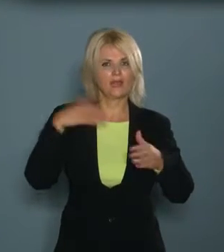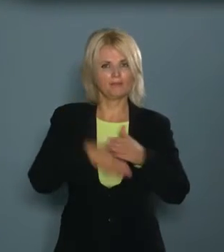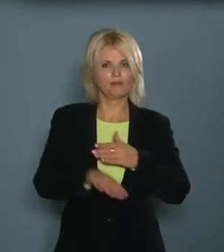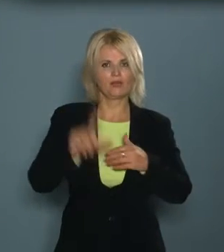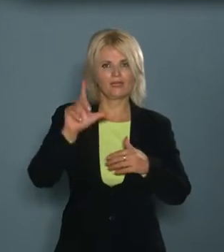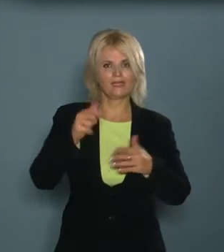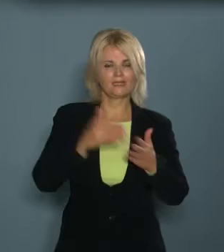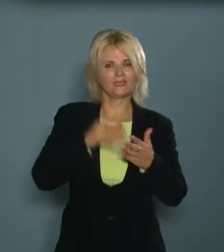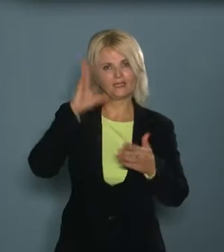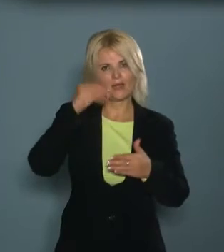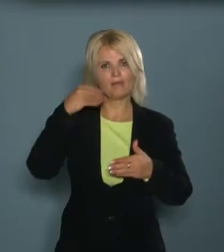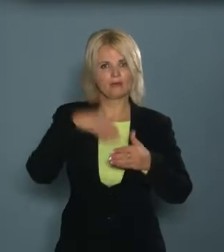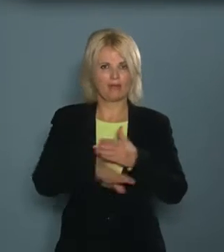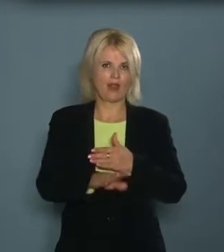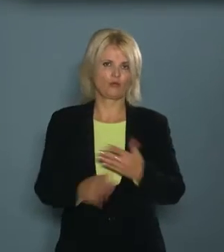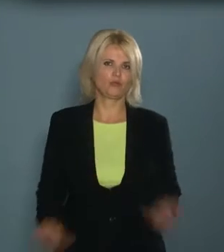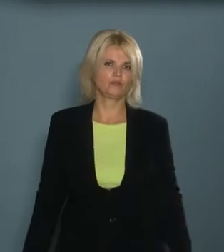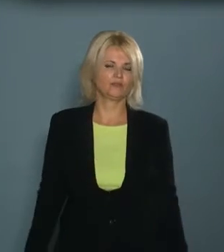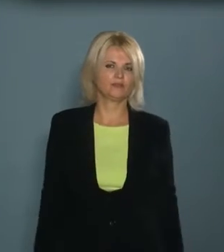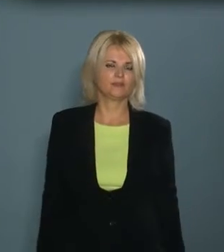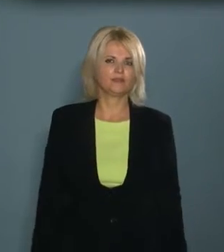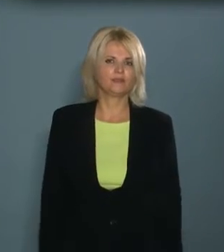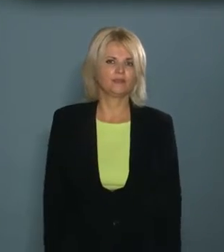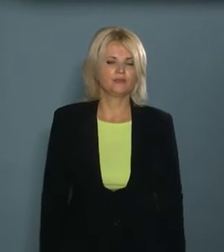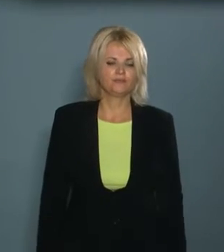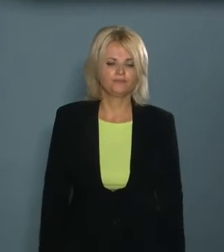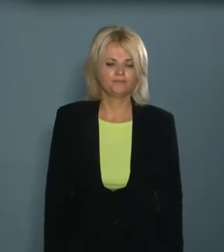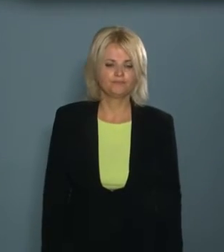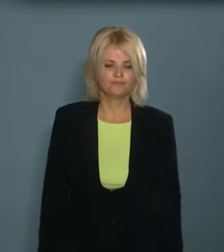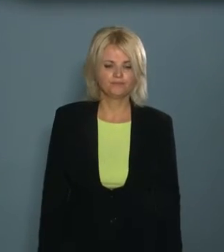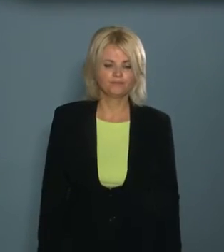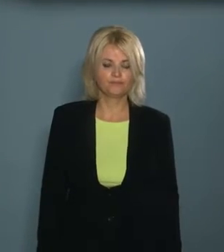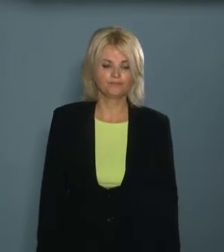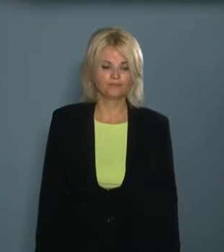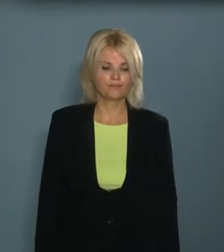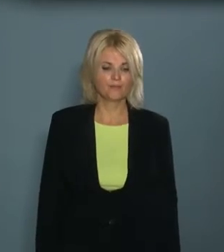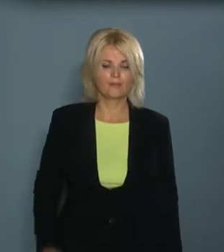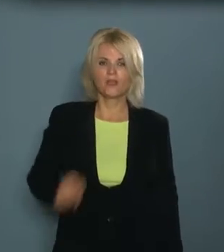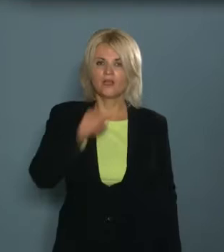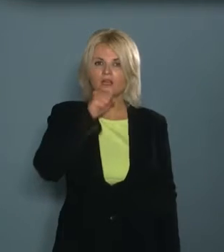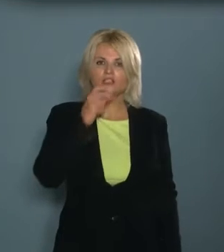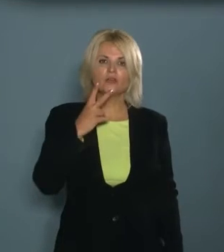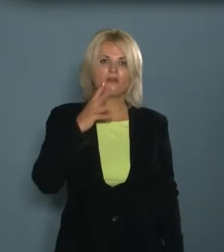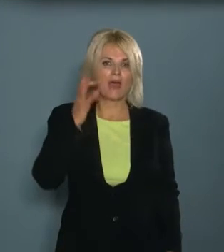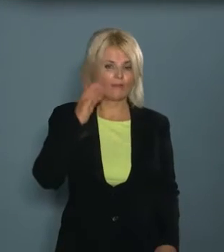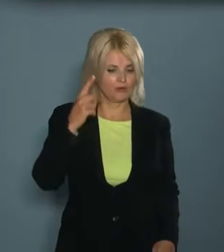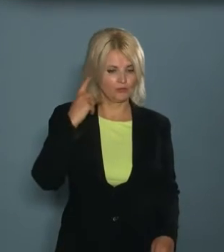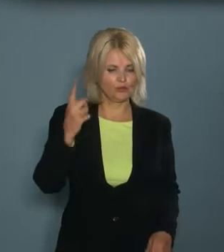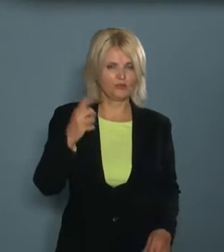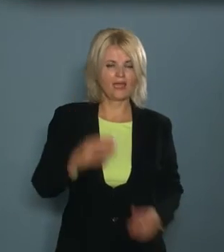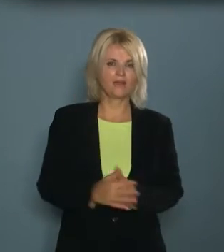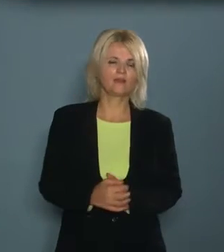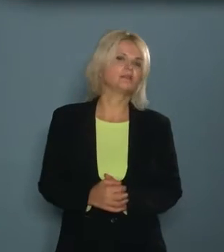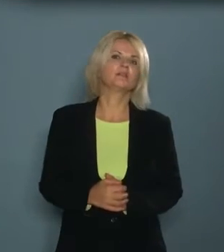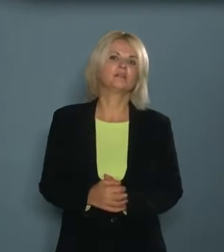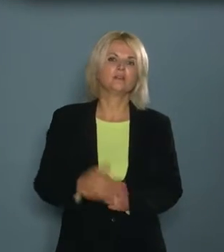nem 200 ezer embernek. Szintén szerintem gondolom, hát a svábok körében meg aztán van, mert ugye nem csak 56-ban